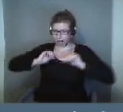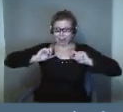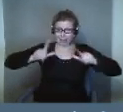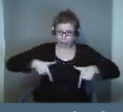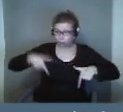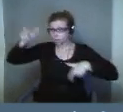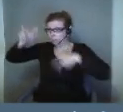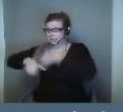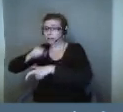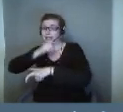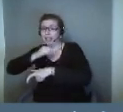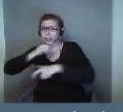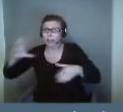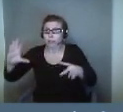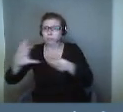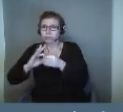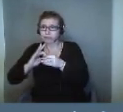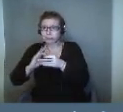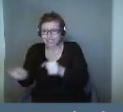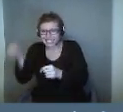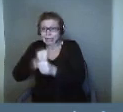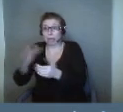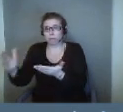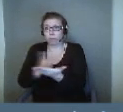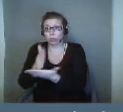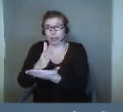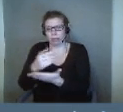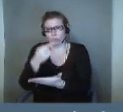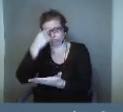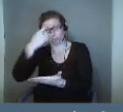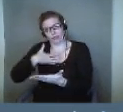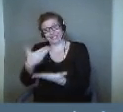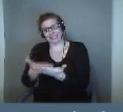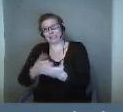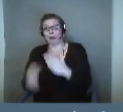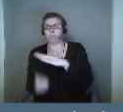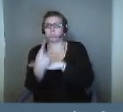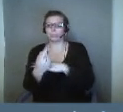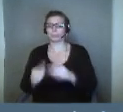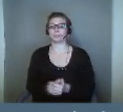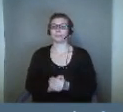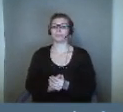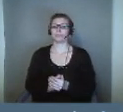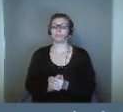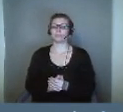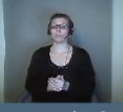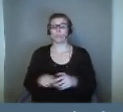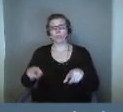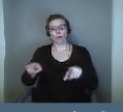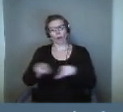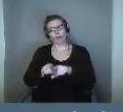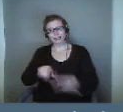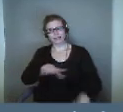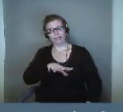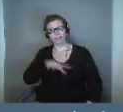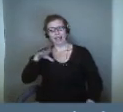l'a pensé. On est également très fiers d'avoir été les premiers, les pionniers,